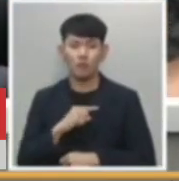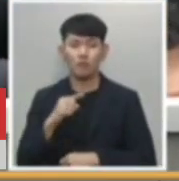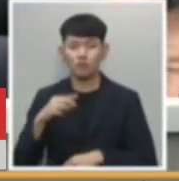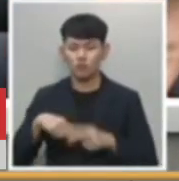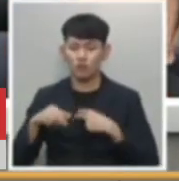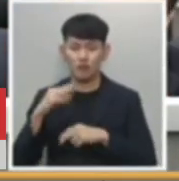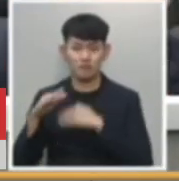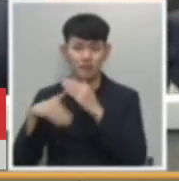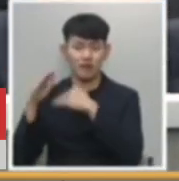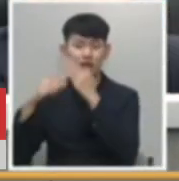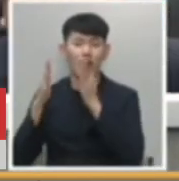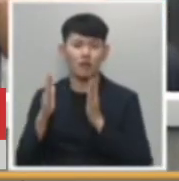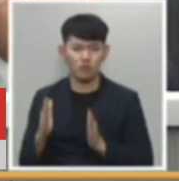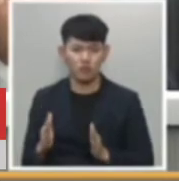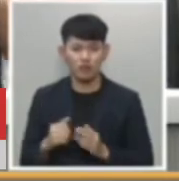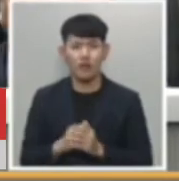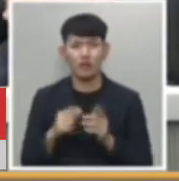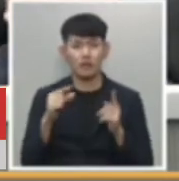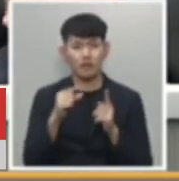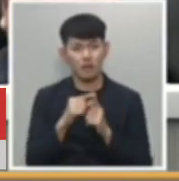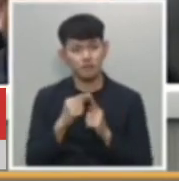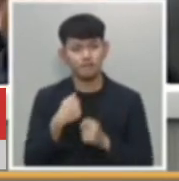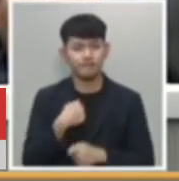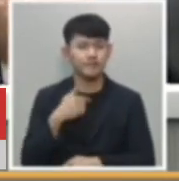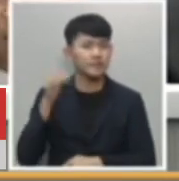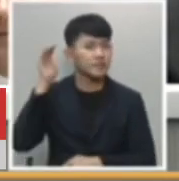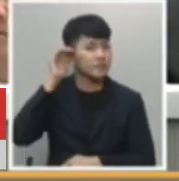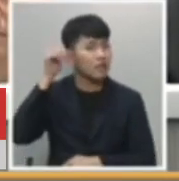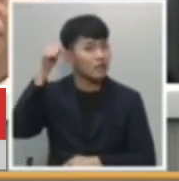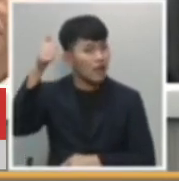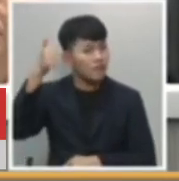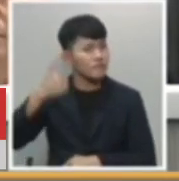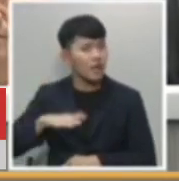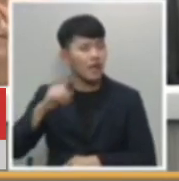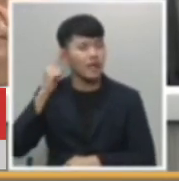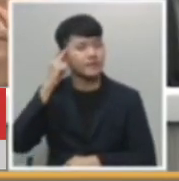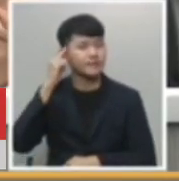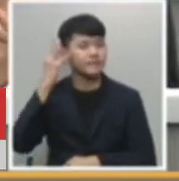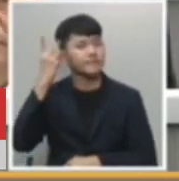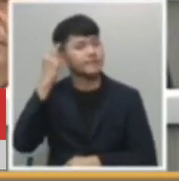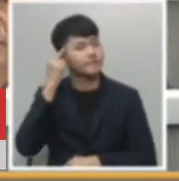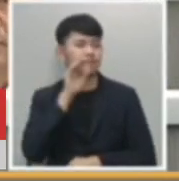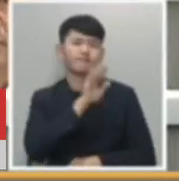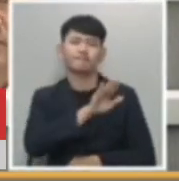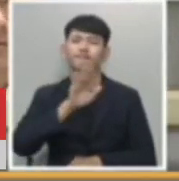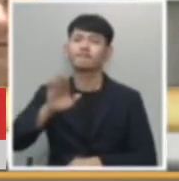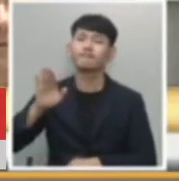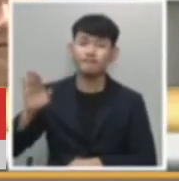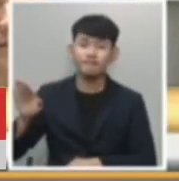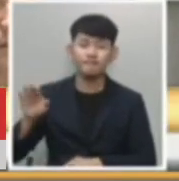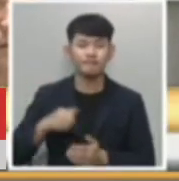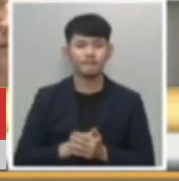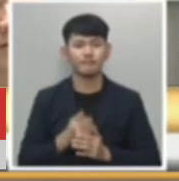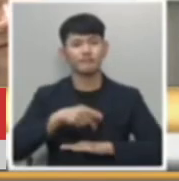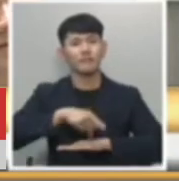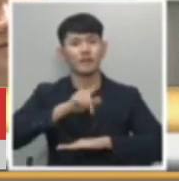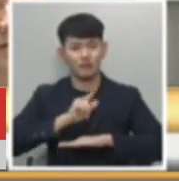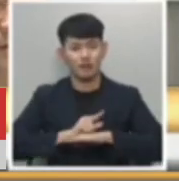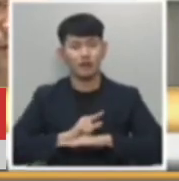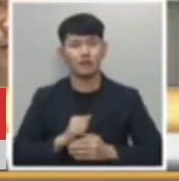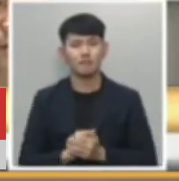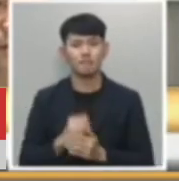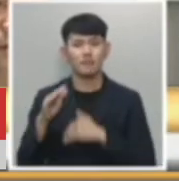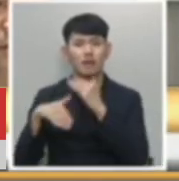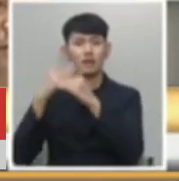คำพูดนี้จะเชื่อไม่เชื่อก็โปรดใช้วิจารณญาณคิดเอานะครับท่านประธานที่เคารพในการพัฒนาคน